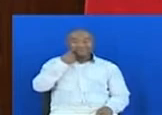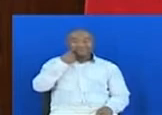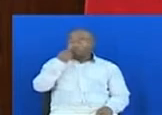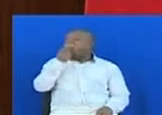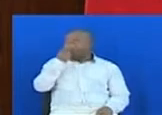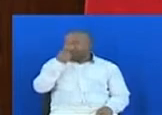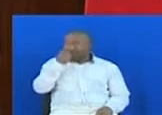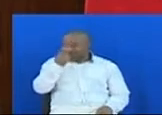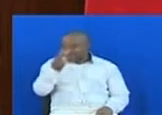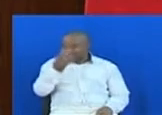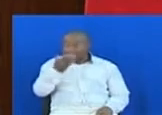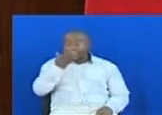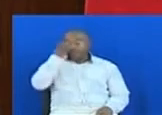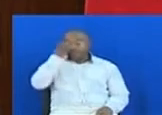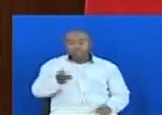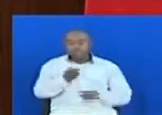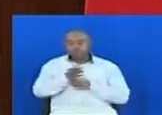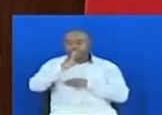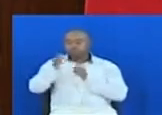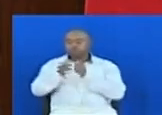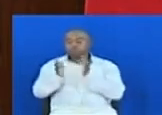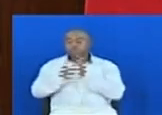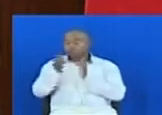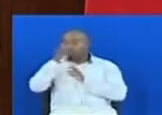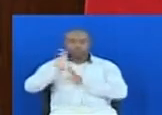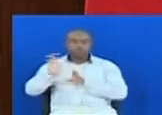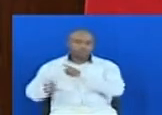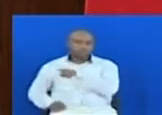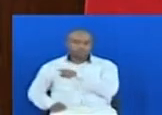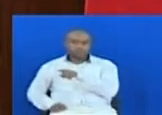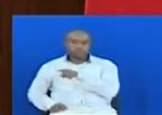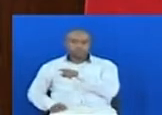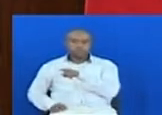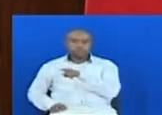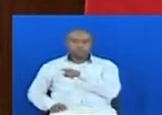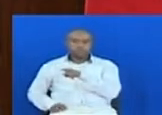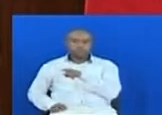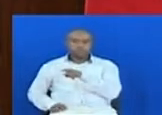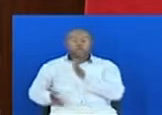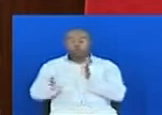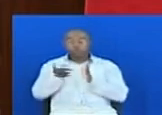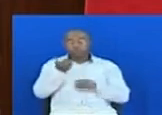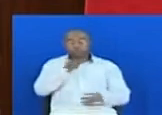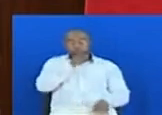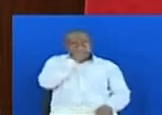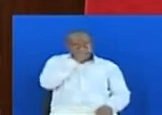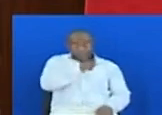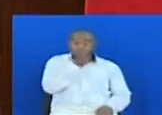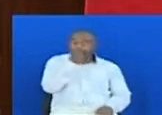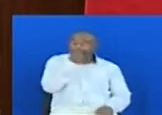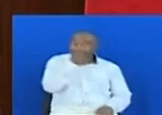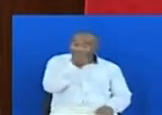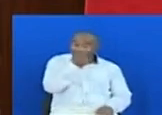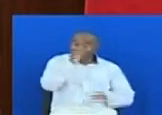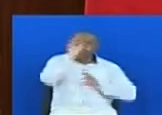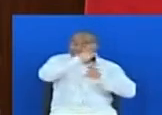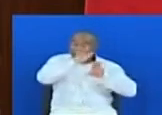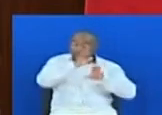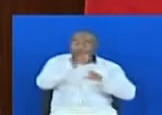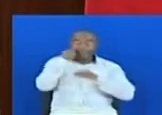taarifa mbaya zinahusiana na ugonjwa huu. Hili ni kwa sababu linaweza lika create hofu na linaweza likarejesha